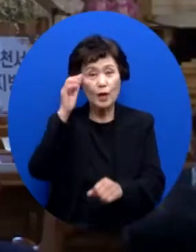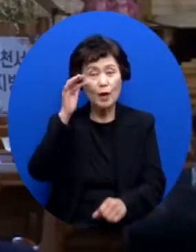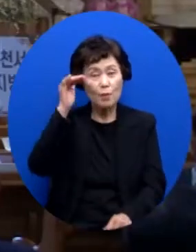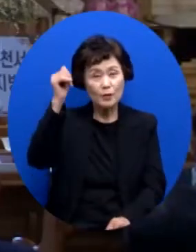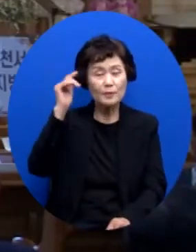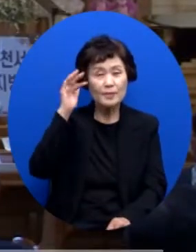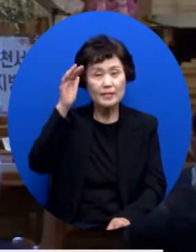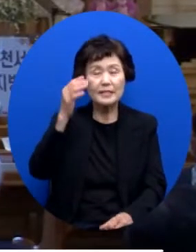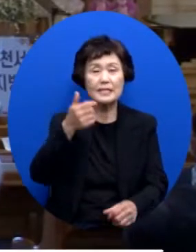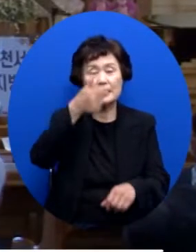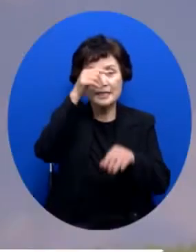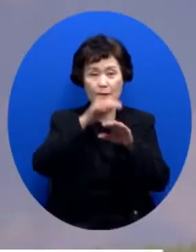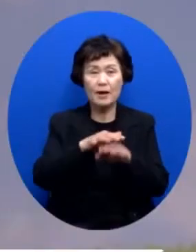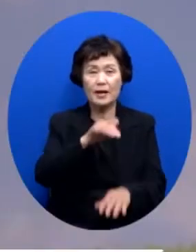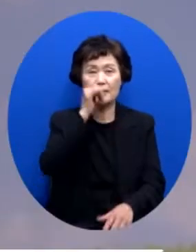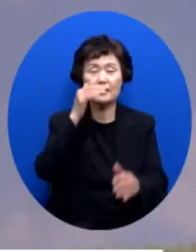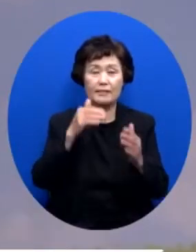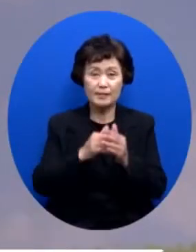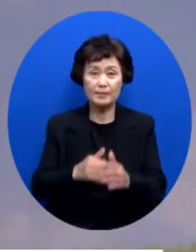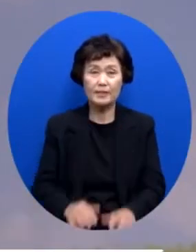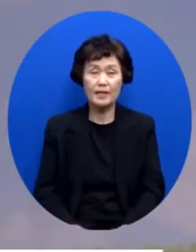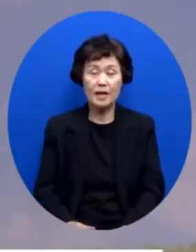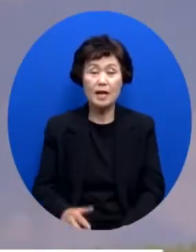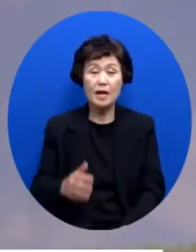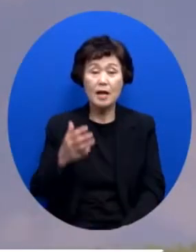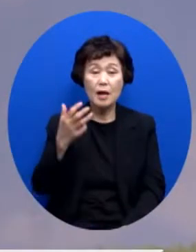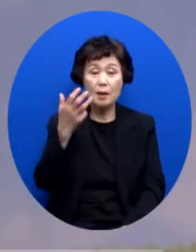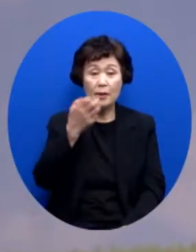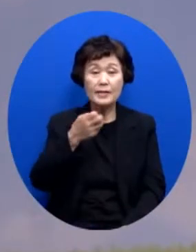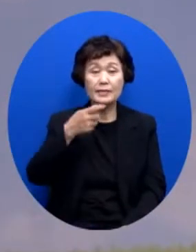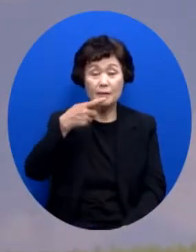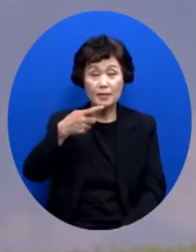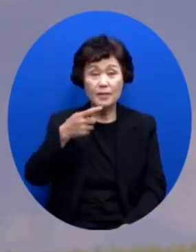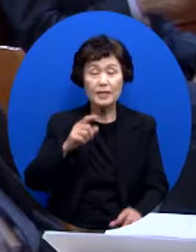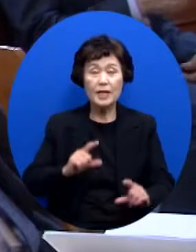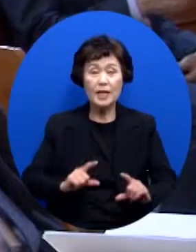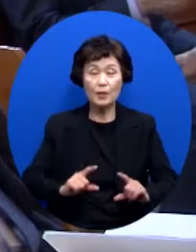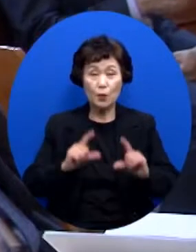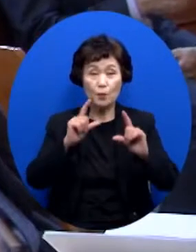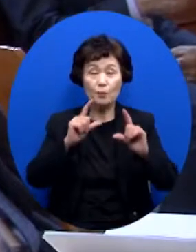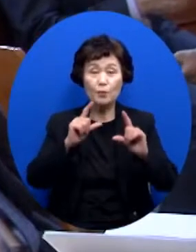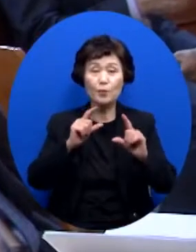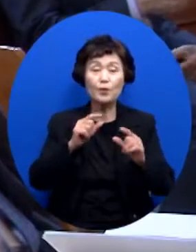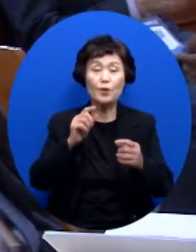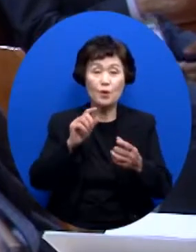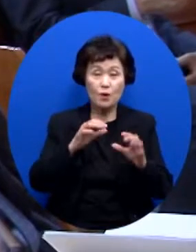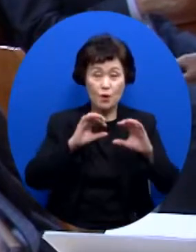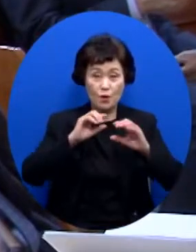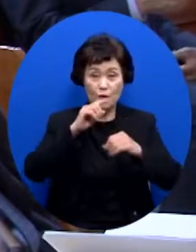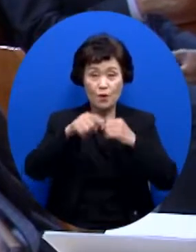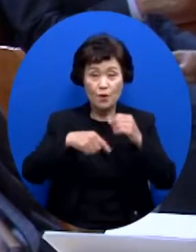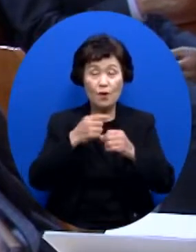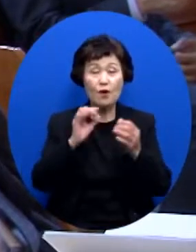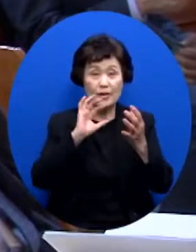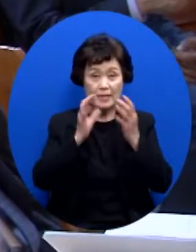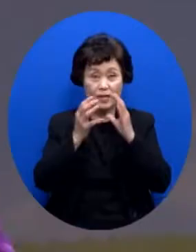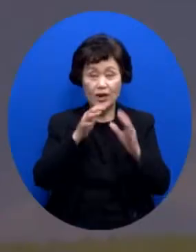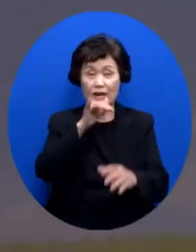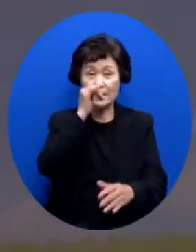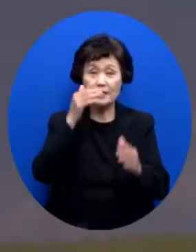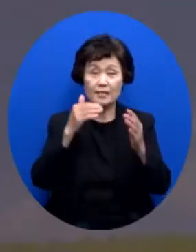기독교 대한감리회 동부연회가 81회 연회를 개최했습니다. 개회예배에서 말씀을 전한 동부연회 양명환